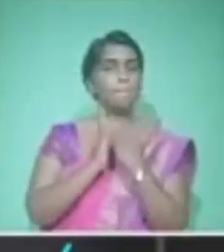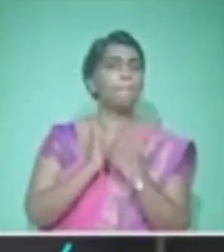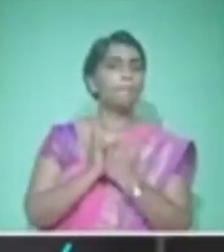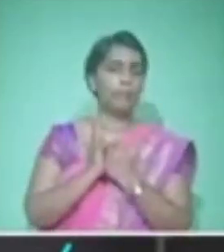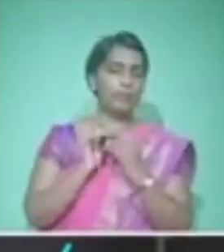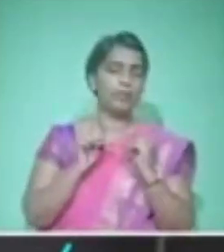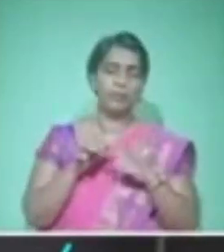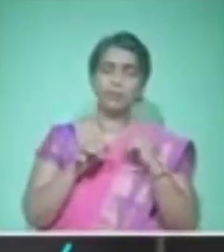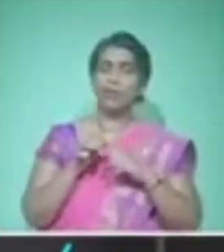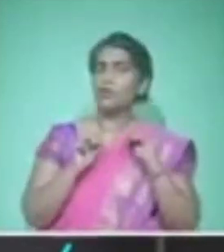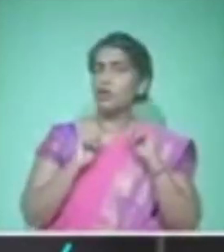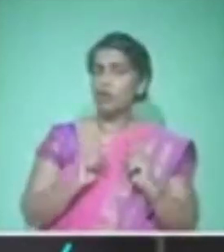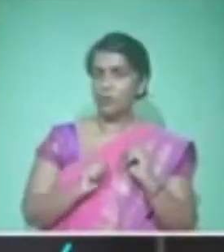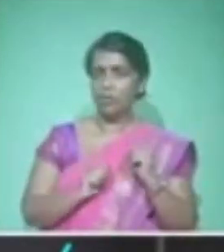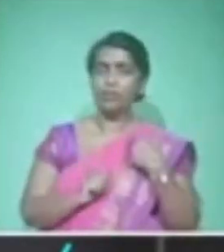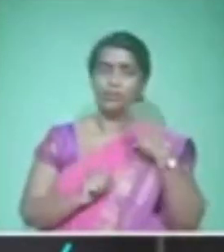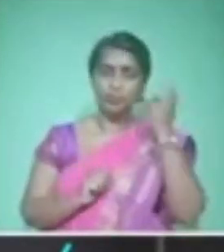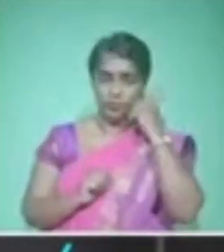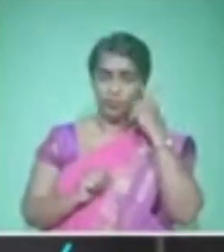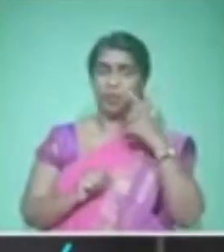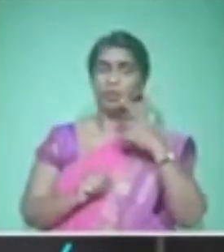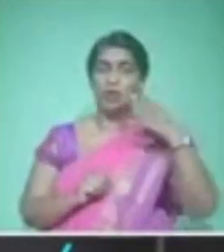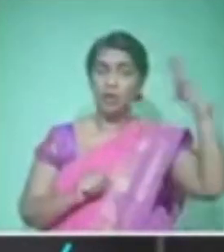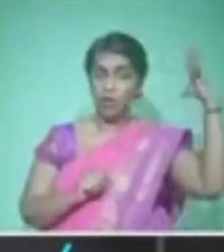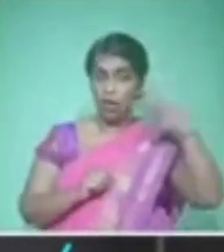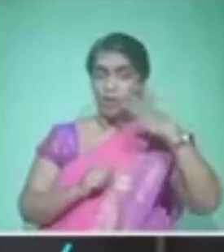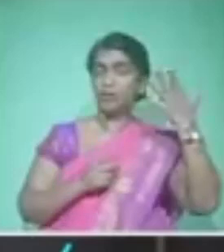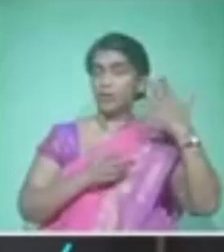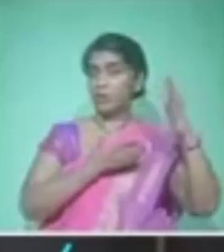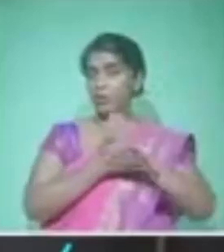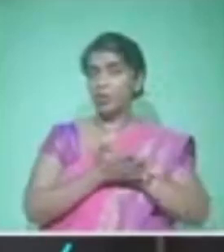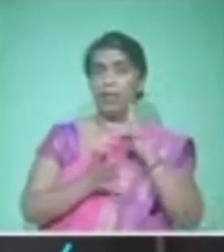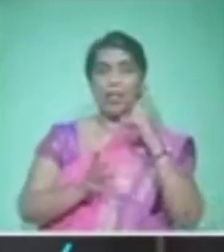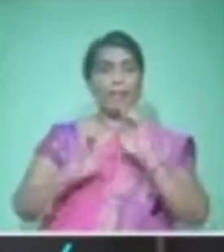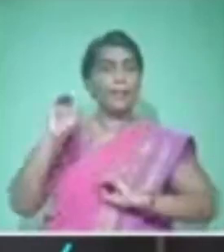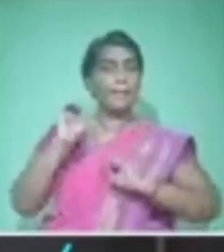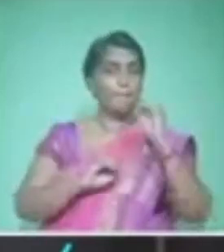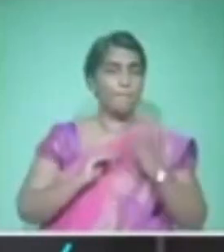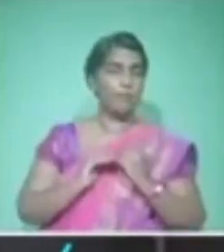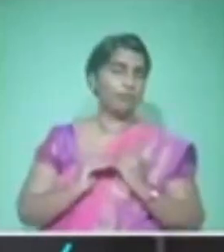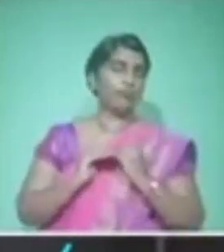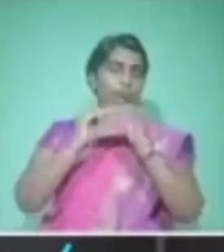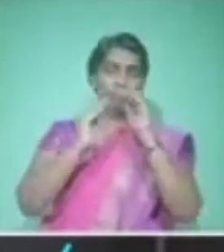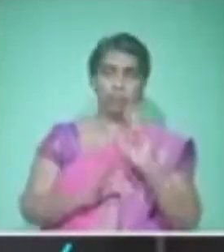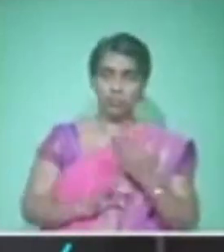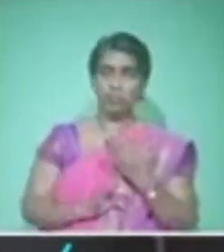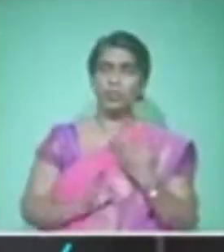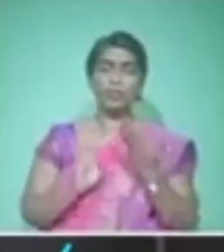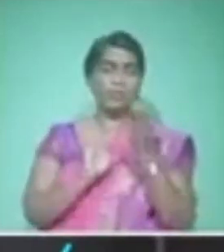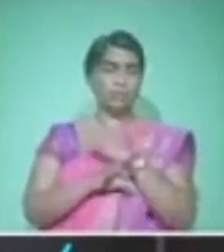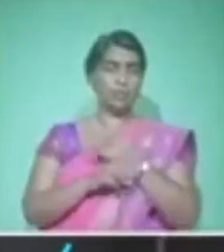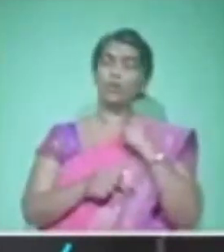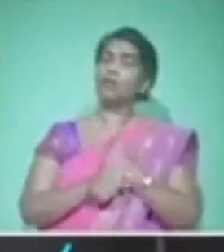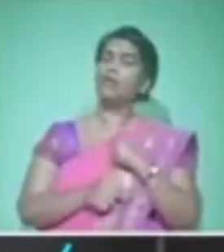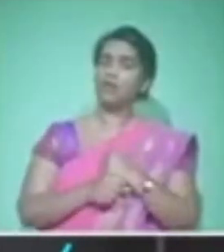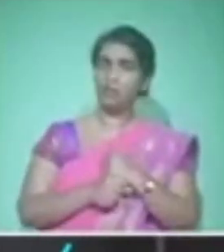තියෙන ප්‍රශ්නය මොකක්ද? අපි දන්නවා පුනර්ජනනීය බලශක්තිය 70%ක් කරන්න ඕනේ කියලා පසුගිය